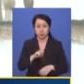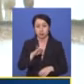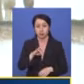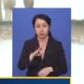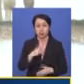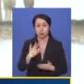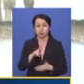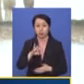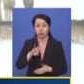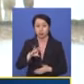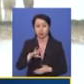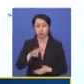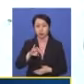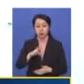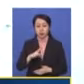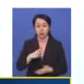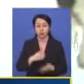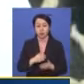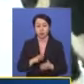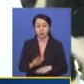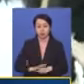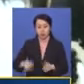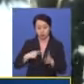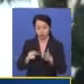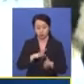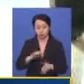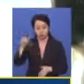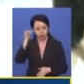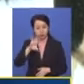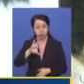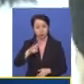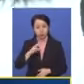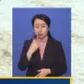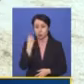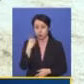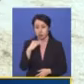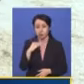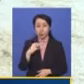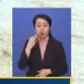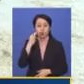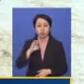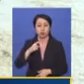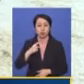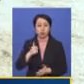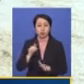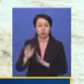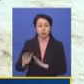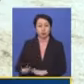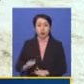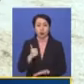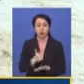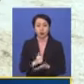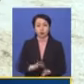Зенченко, Полудинская, Ногайбай, не покидая страны, закупили скот симментальской породы из Германии. По словам первого заместителя